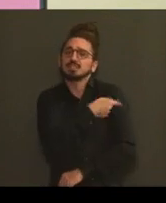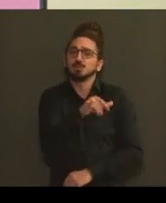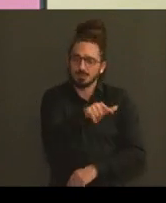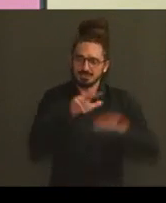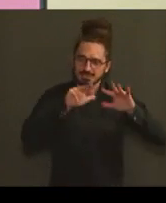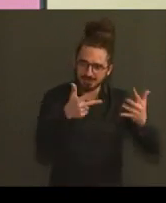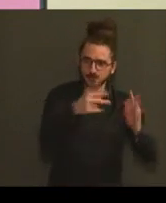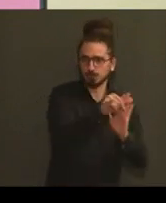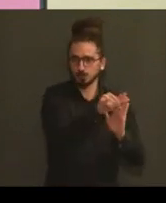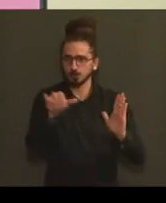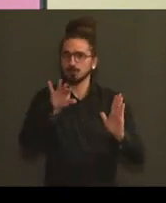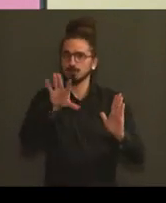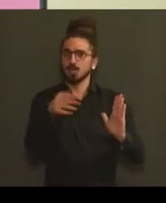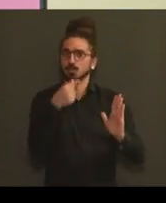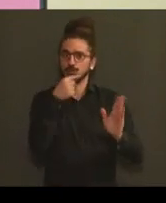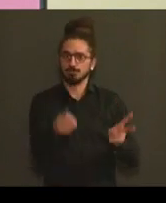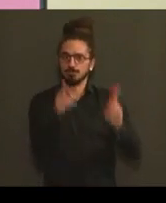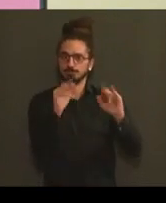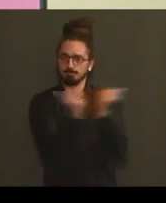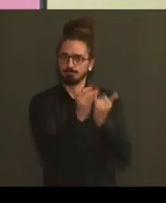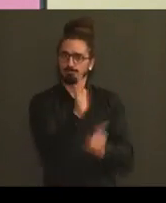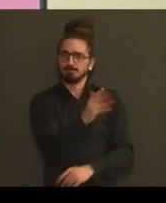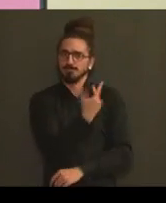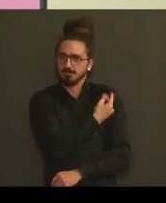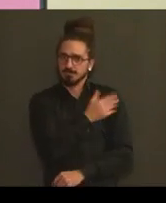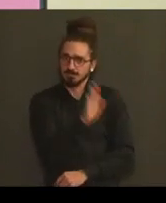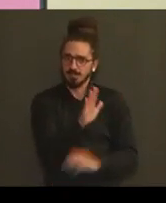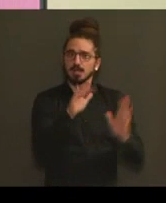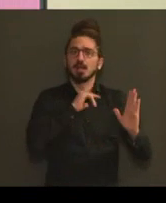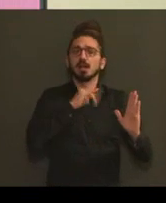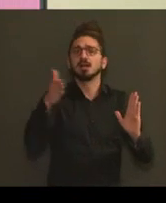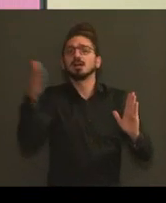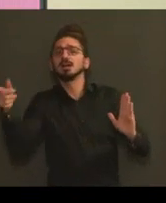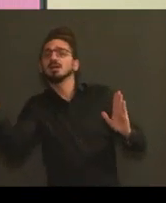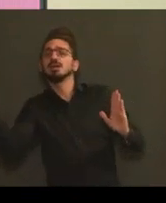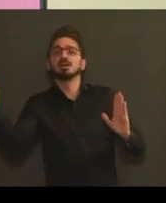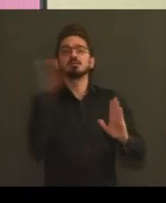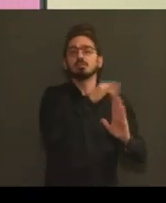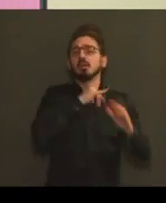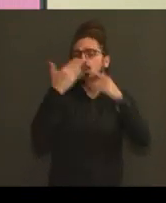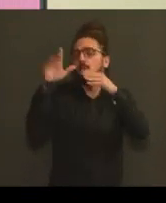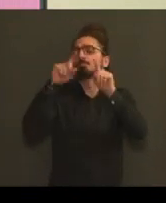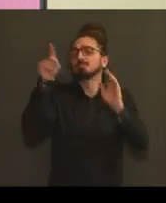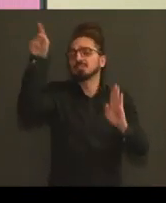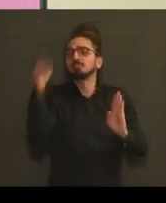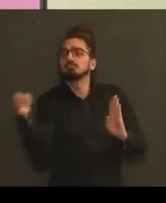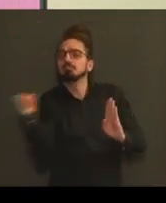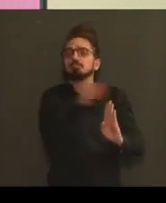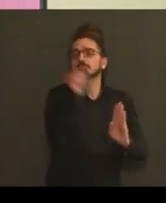Belgique, 65 ans pour d'autres pays, et pas à des personnes âgées de plus de 55 ou de 65